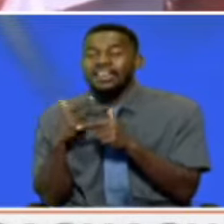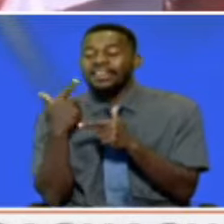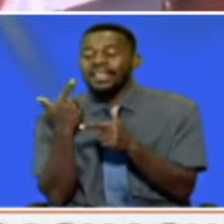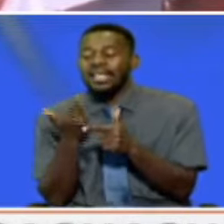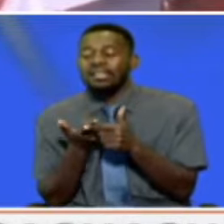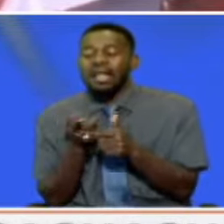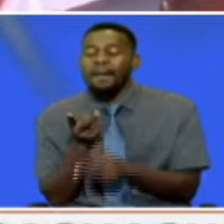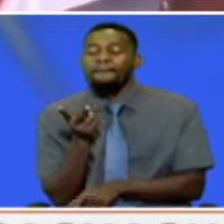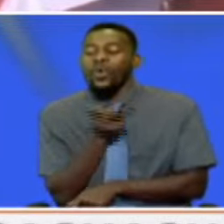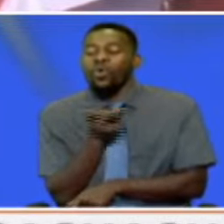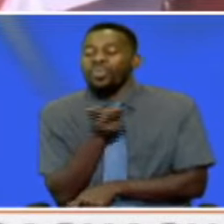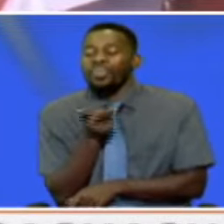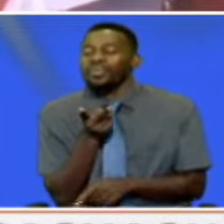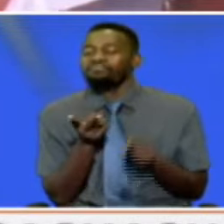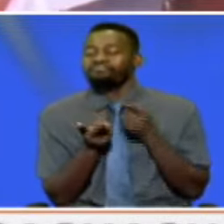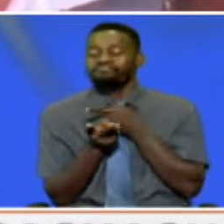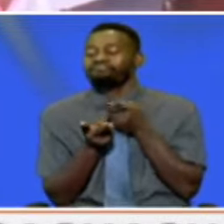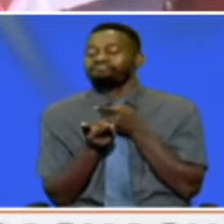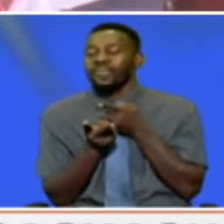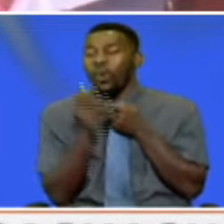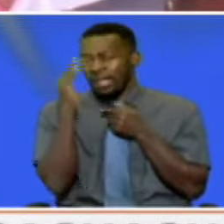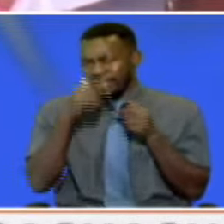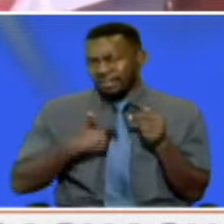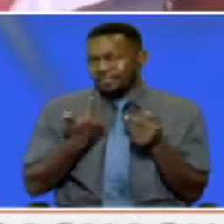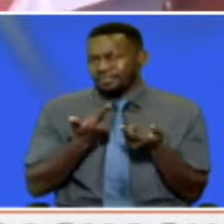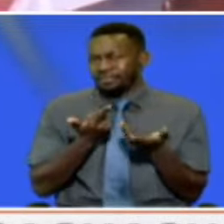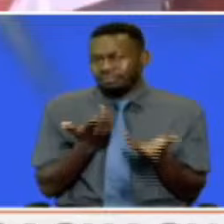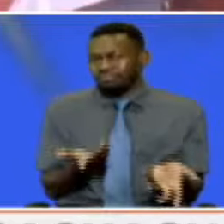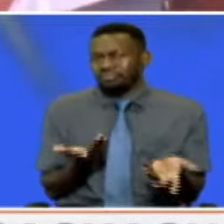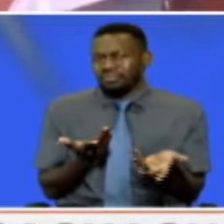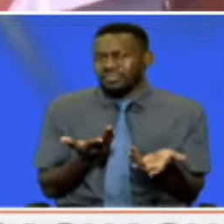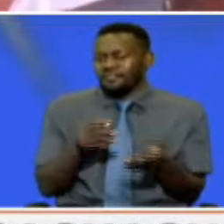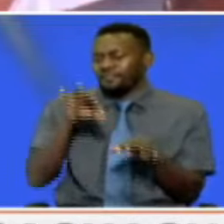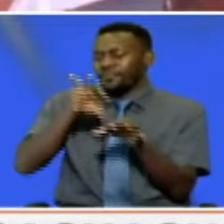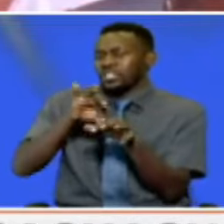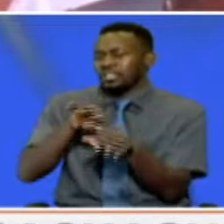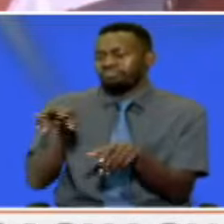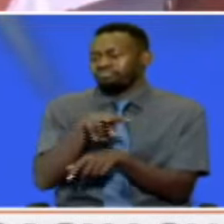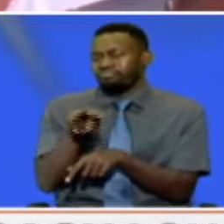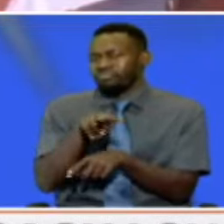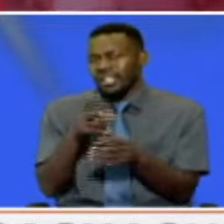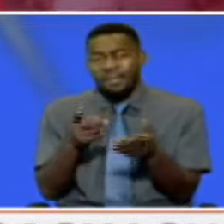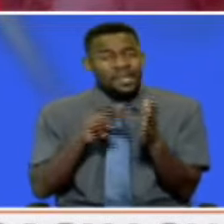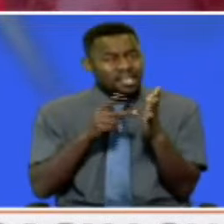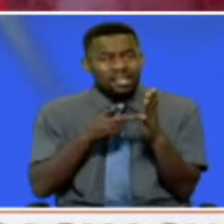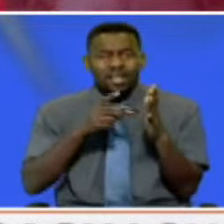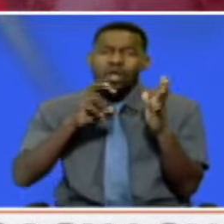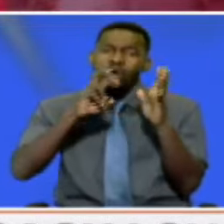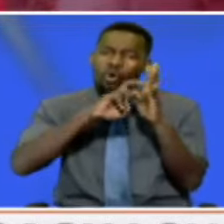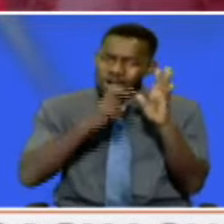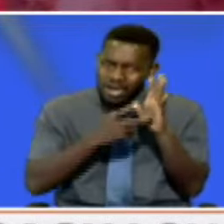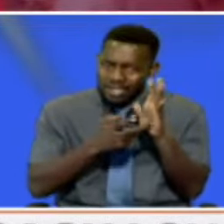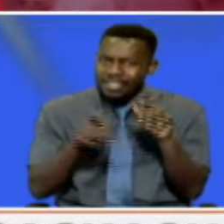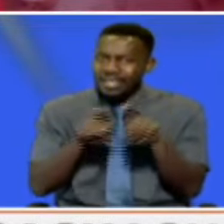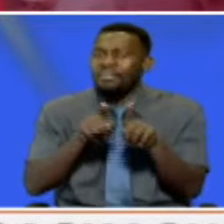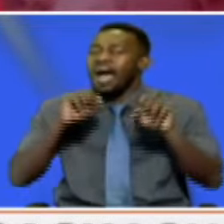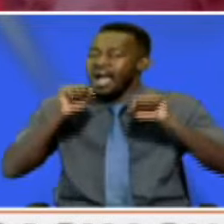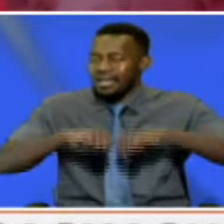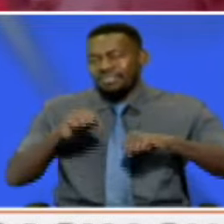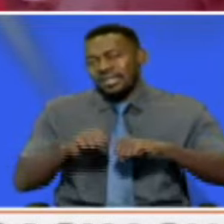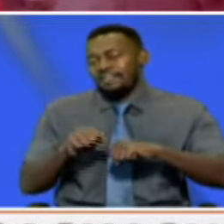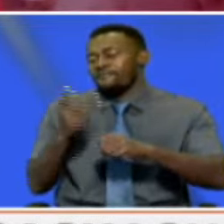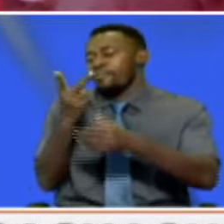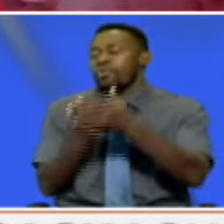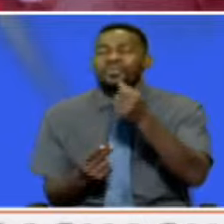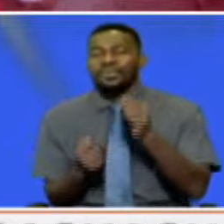wawili vile tuliwachagua waendelee kuwa pamoja. Kwa sababu that was a contract, that was the agreement. Ngunjiri akiwaomba wanasiasa